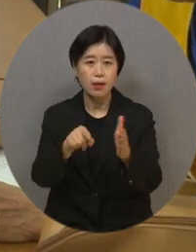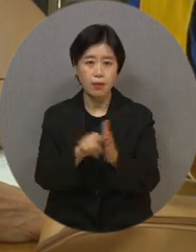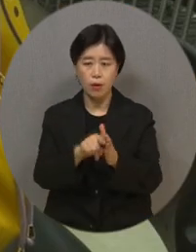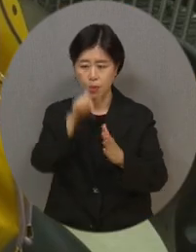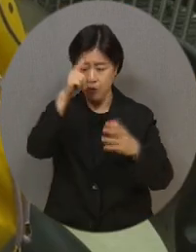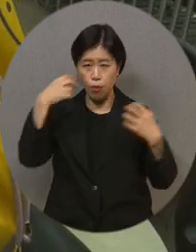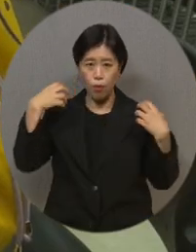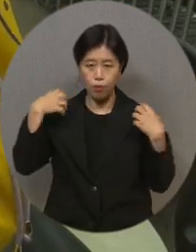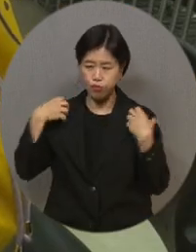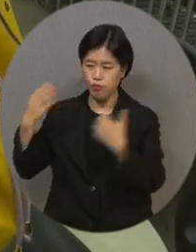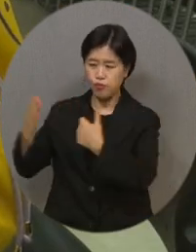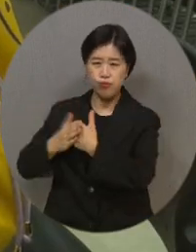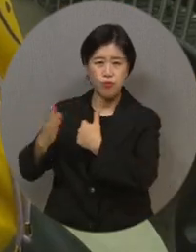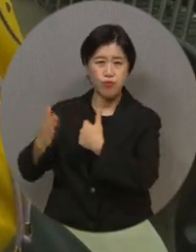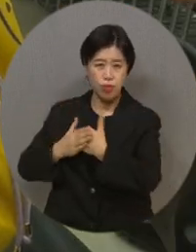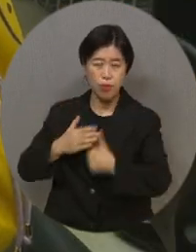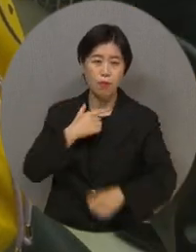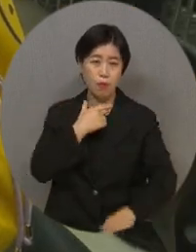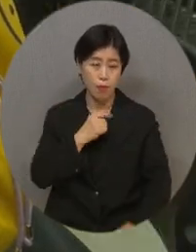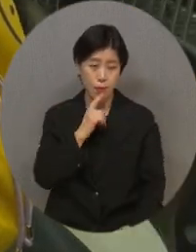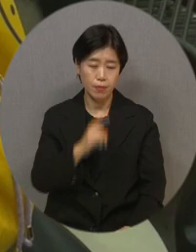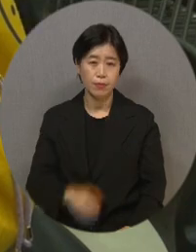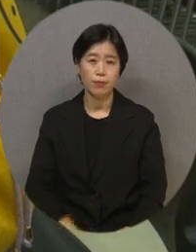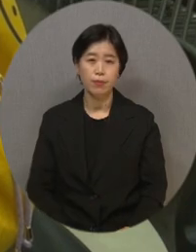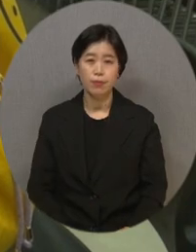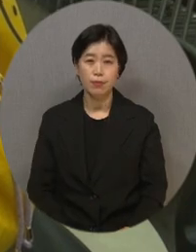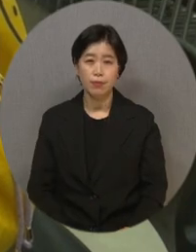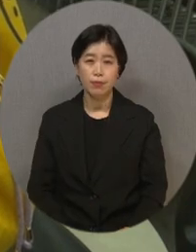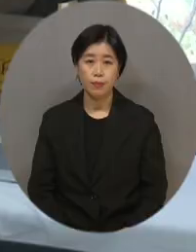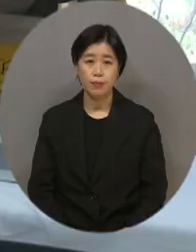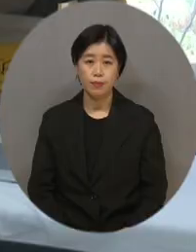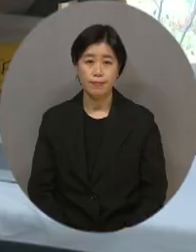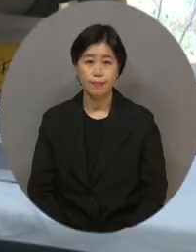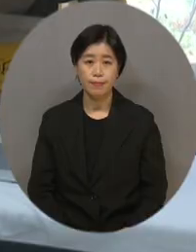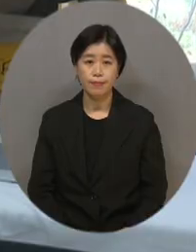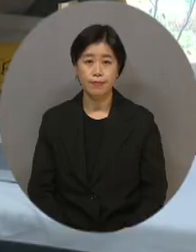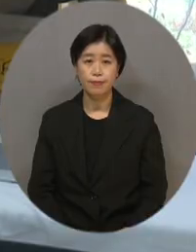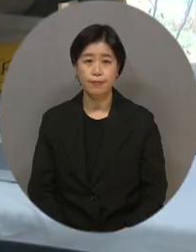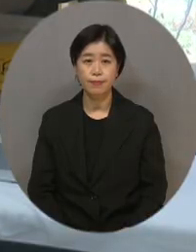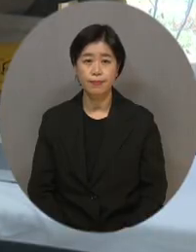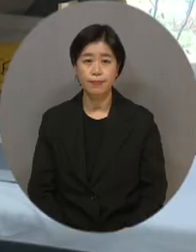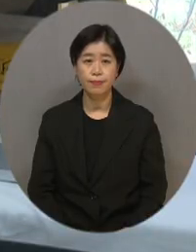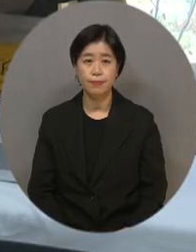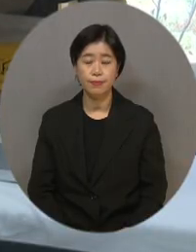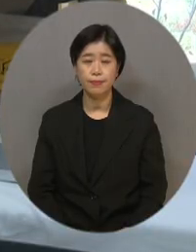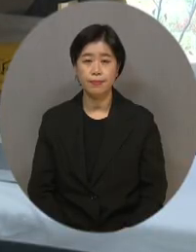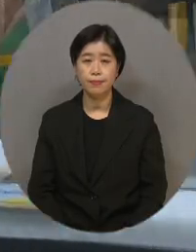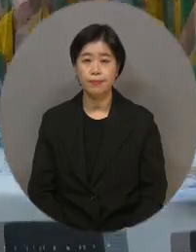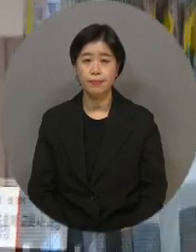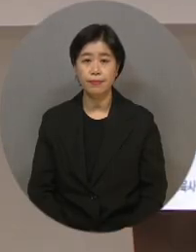정부의 지원이 늘어나길 바란다고 말했습니다. 복지TV 뉴스 이윤희입니다.